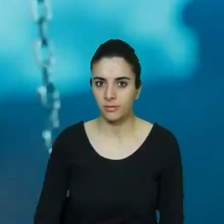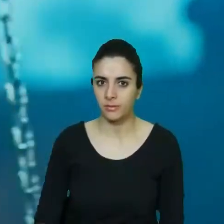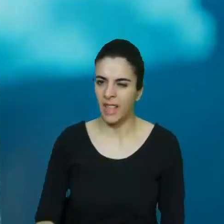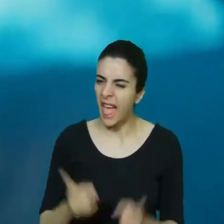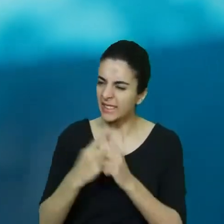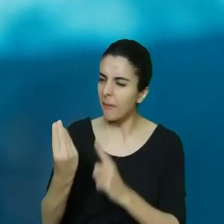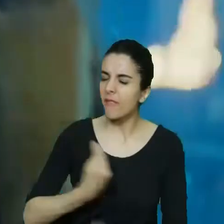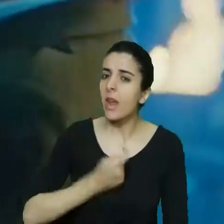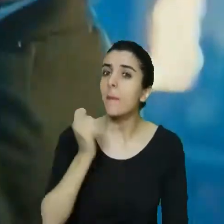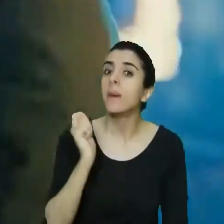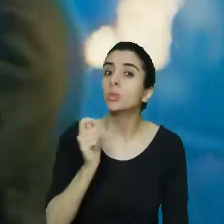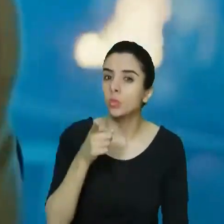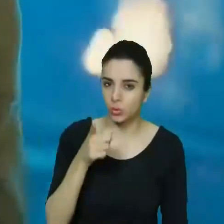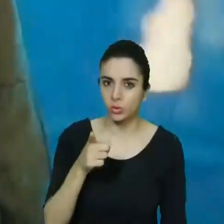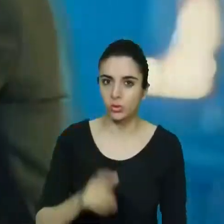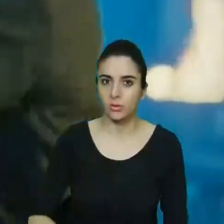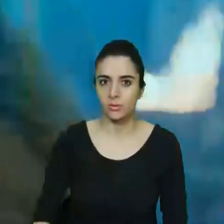Vereceksin lan bunun hesabını.